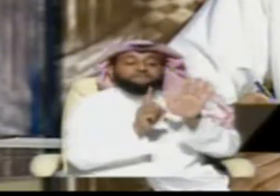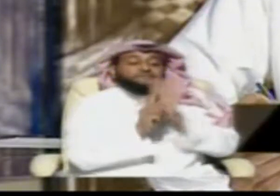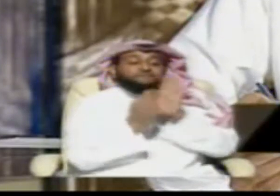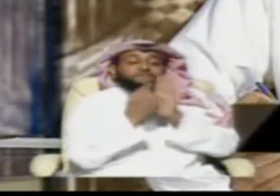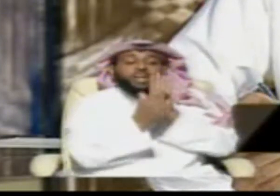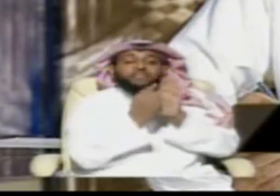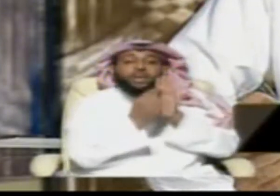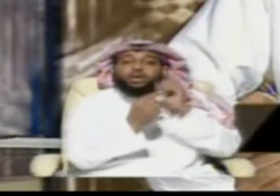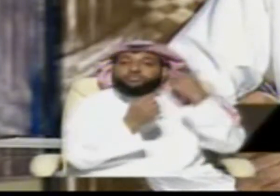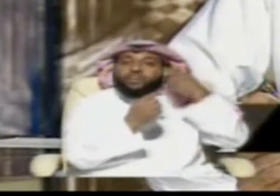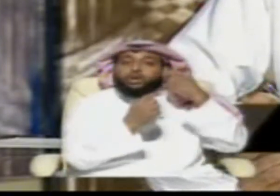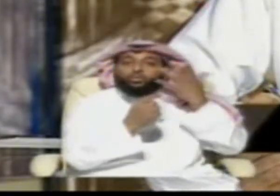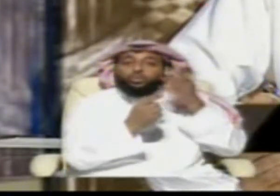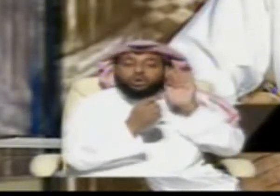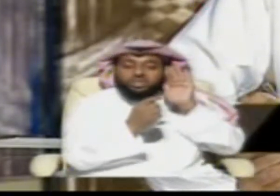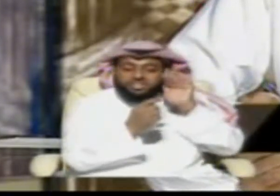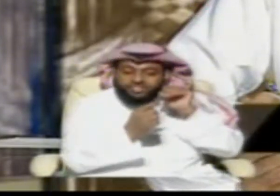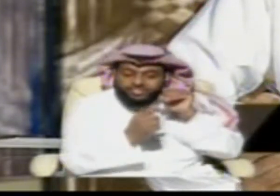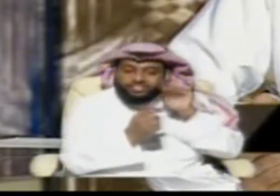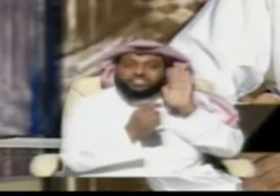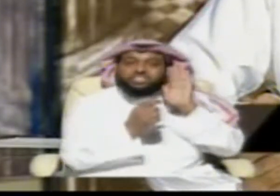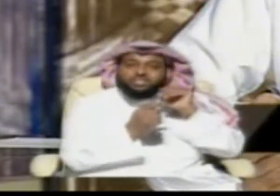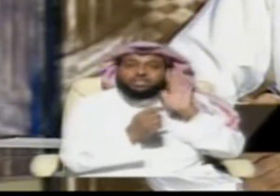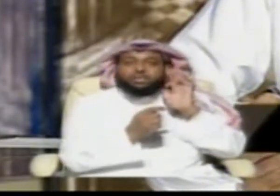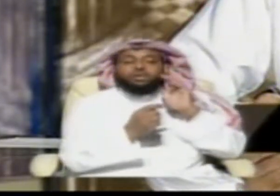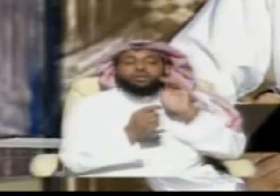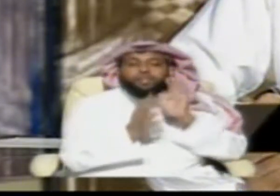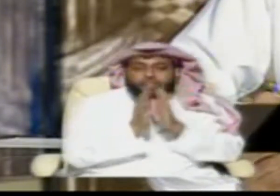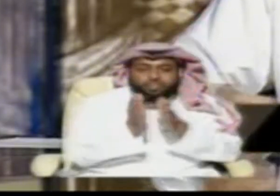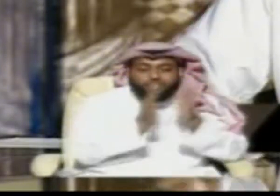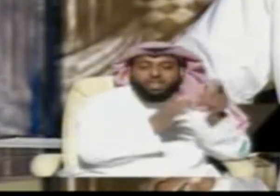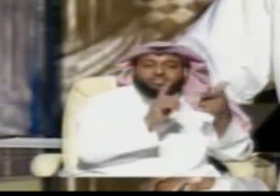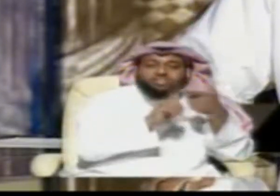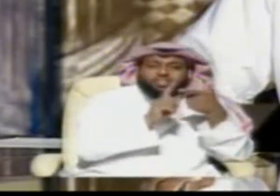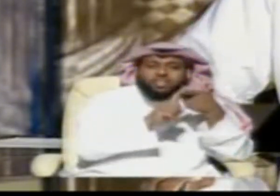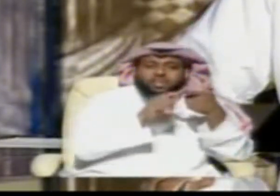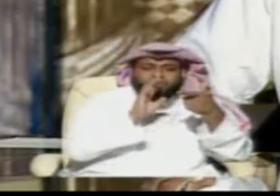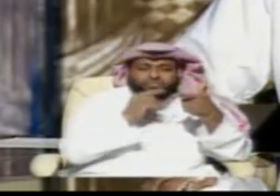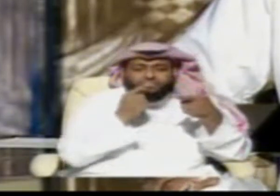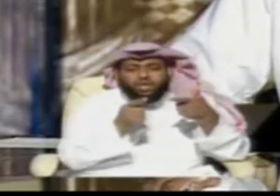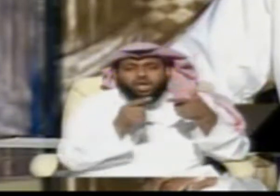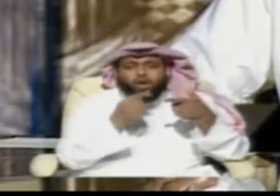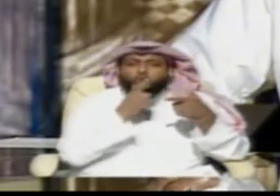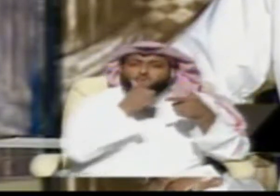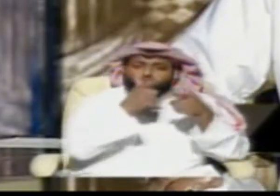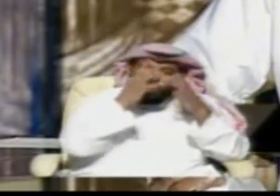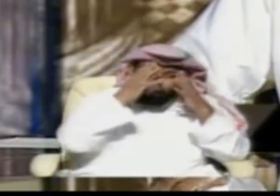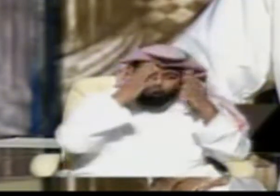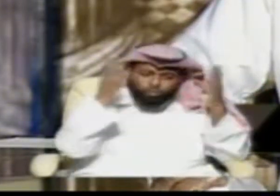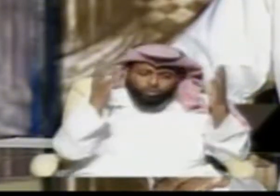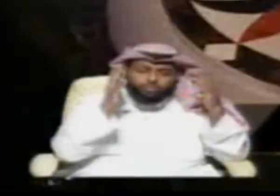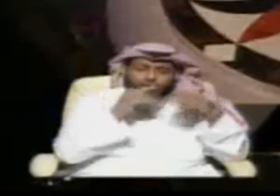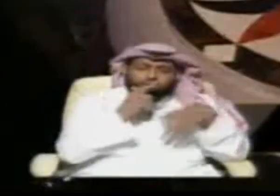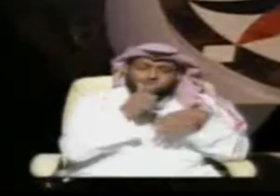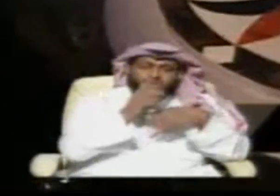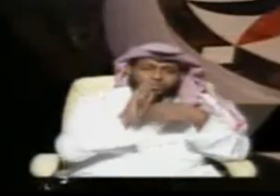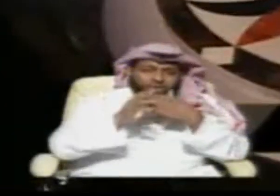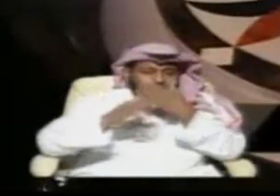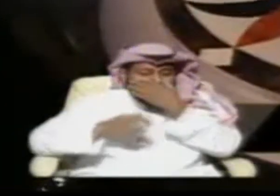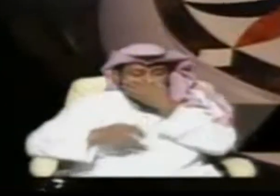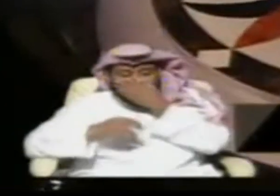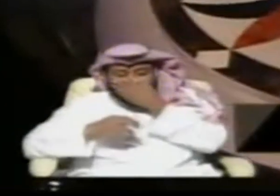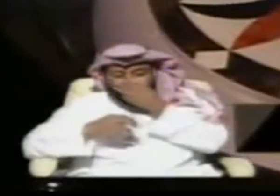يفعل المأموم؟ السؤال الثاني، أحسن الله إليكم، نقل ابن رجب في اللطائف قولا عن ابن